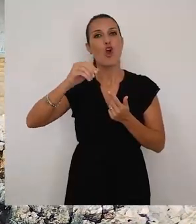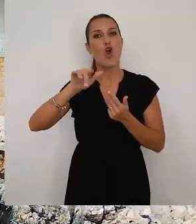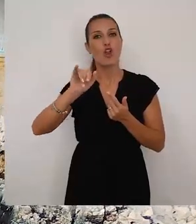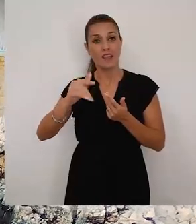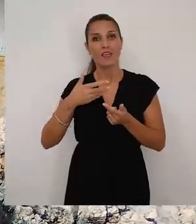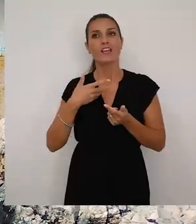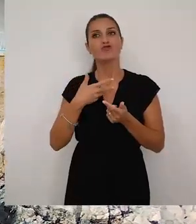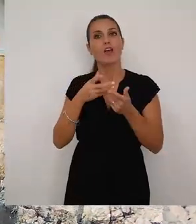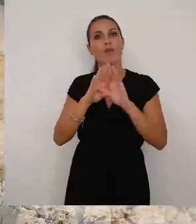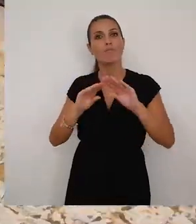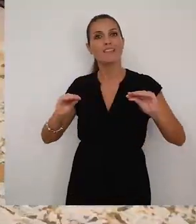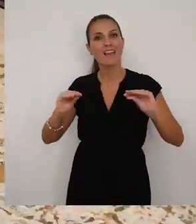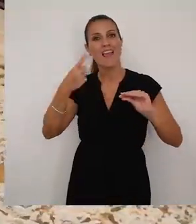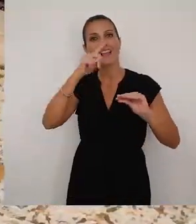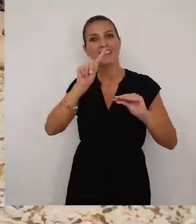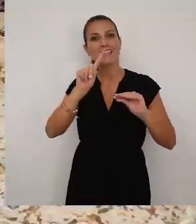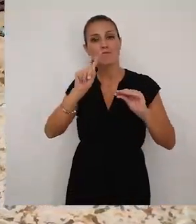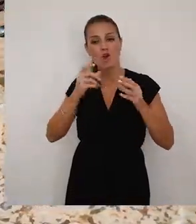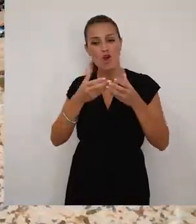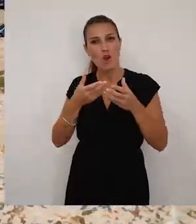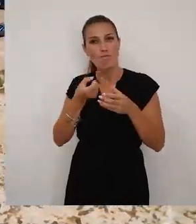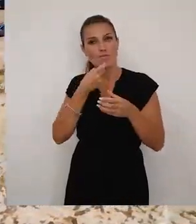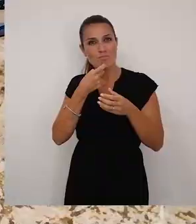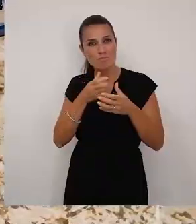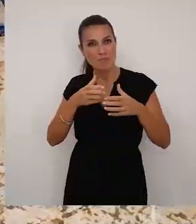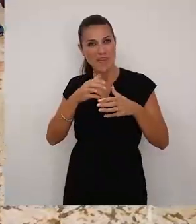diversi materiali ceramici di età micenea.